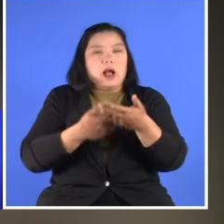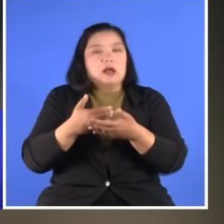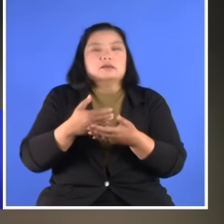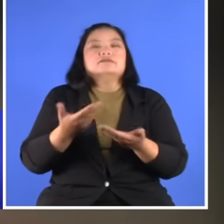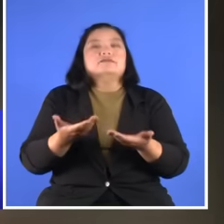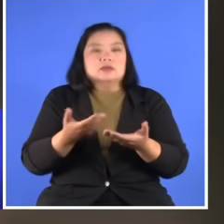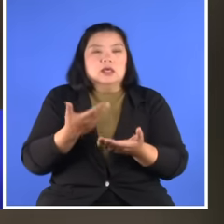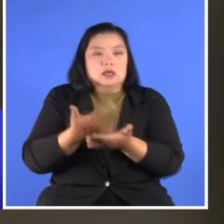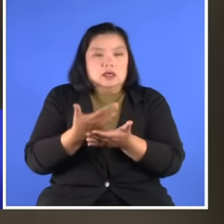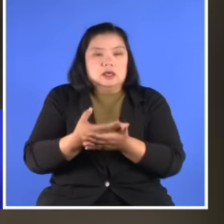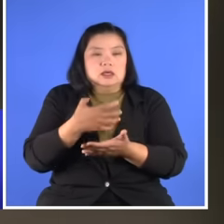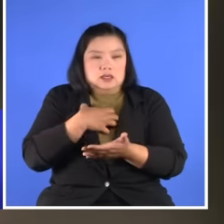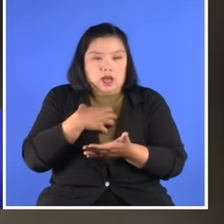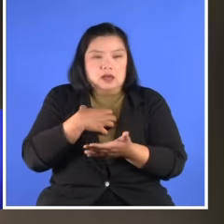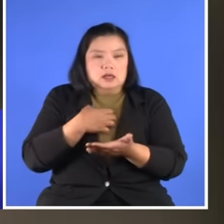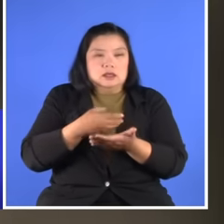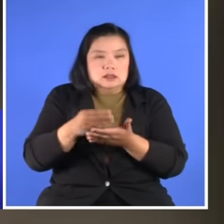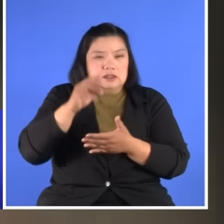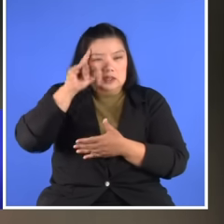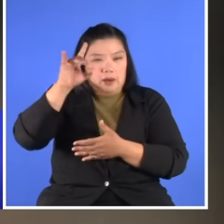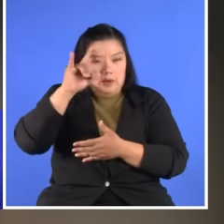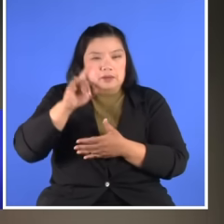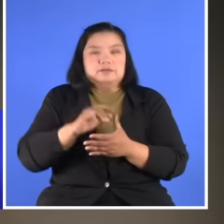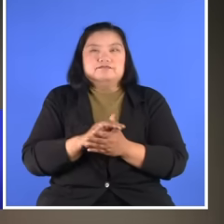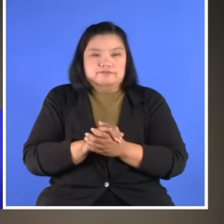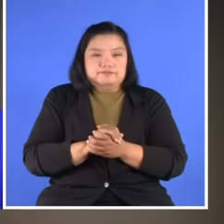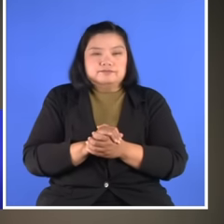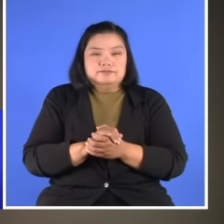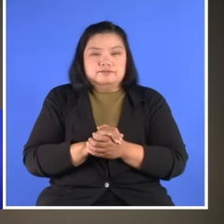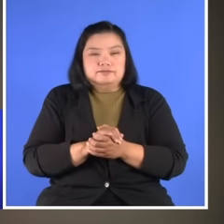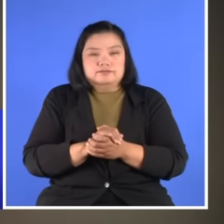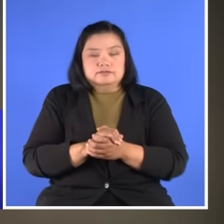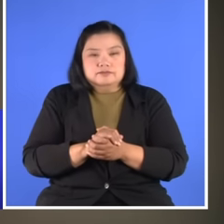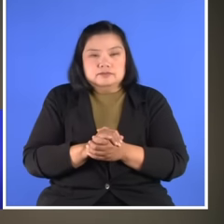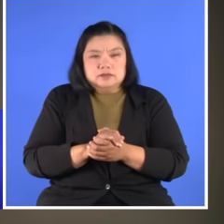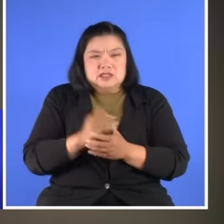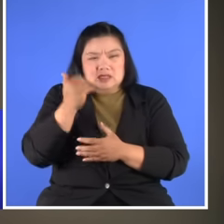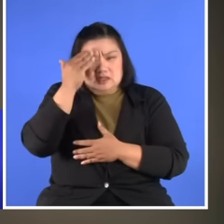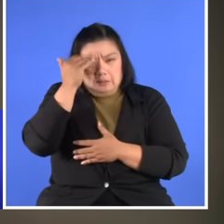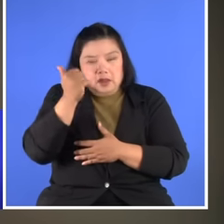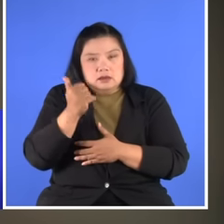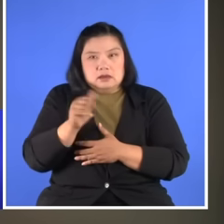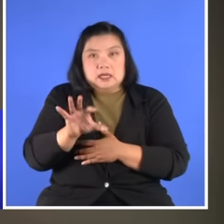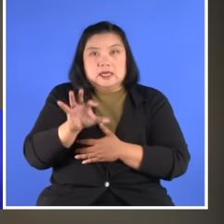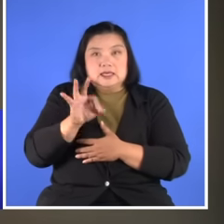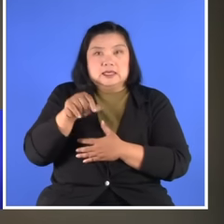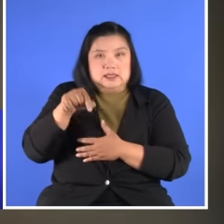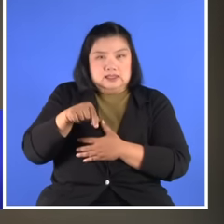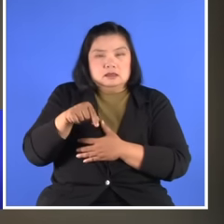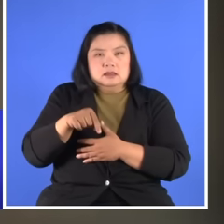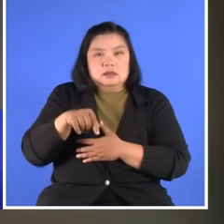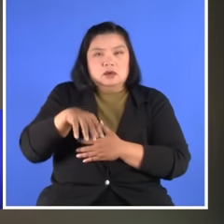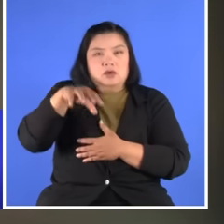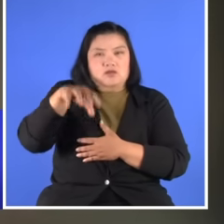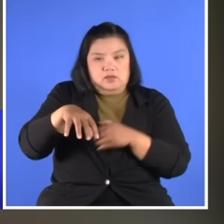งั้นหาเงินเอามาใช้จ่ายในชีวิตประจำวันนี่นะฮะบอกแบบไเลยสาเหตุที่เลือกโรงพักเป็นสถานที่ขายยานั้น